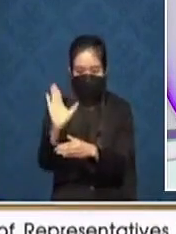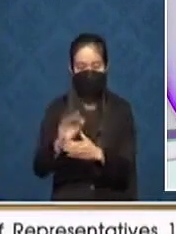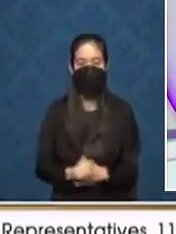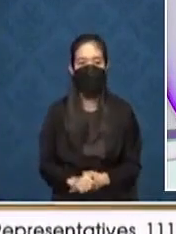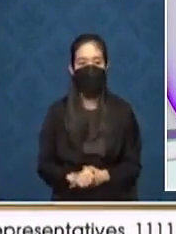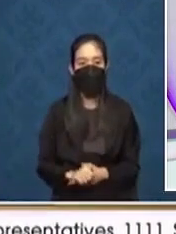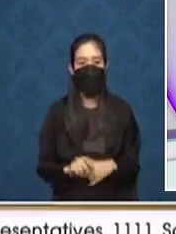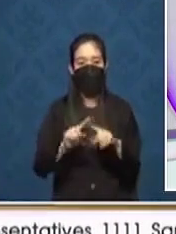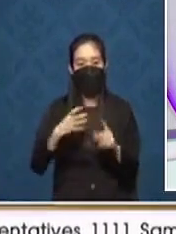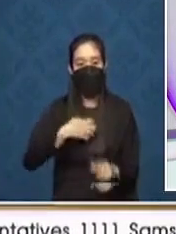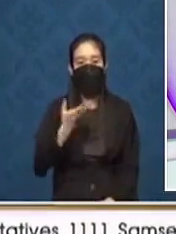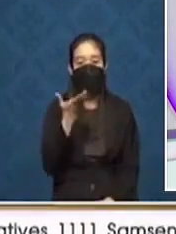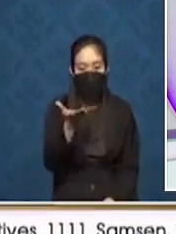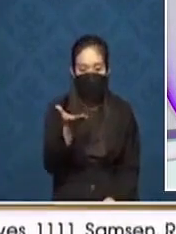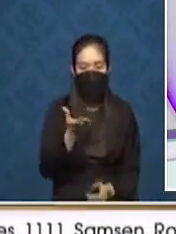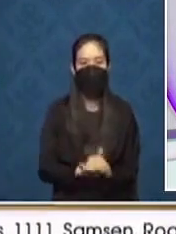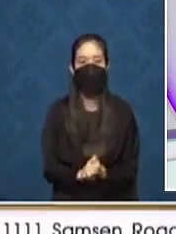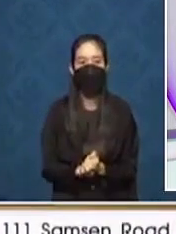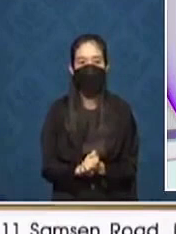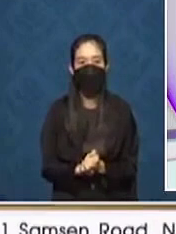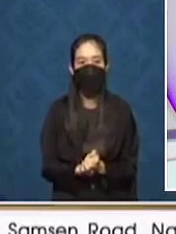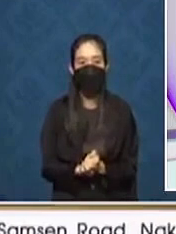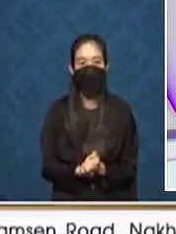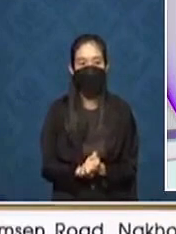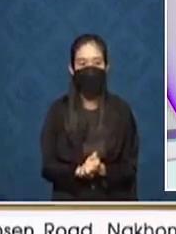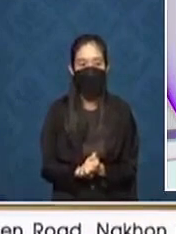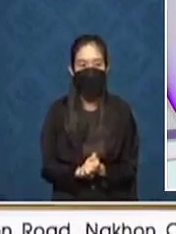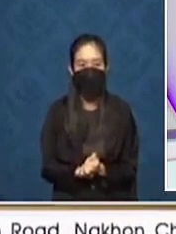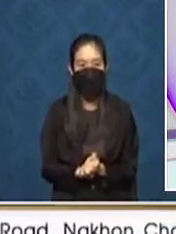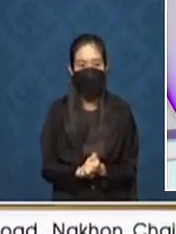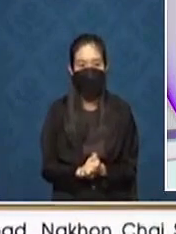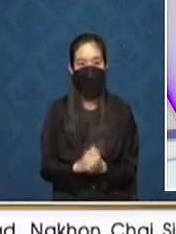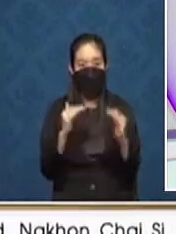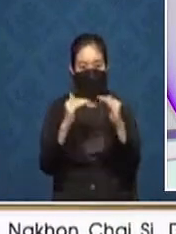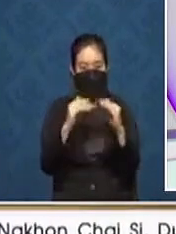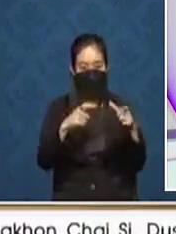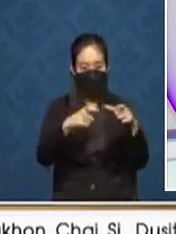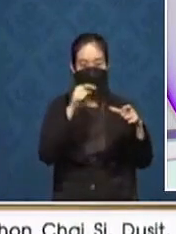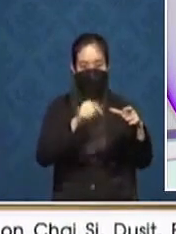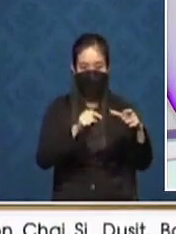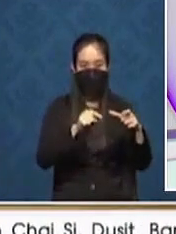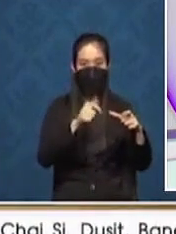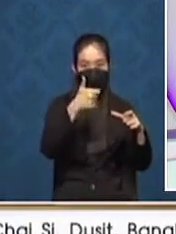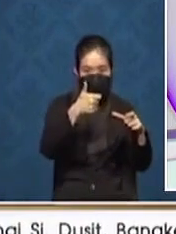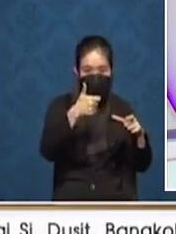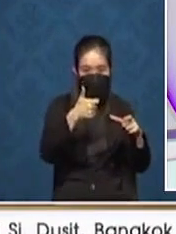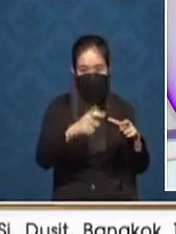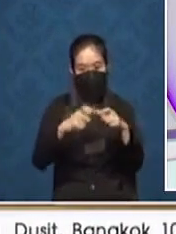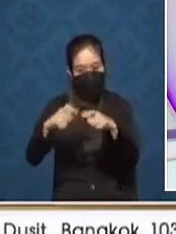ทชวยบอกอีว่าคือเรื่องของการที่จะเสนIR นวพัชชมรู้วาควรหื